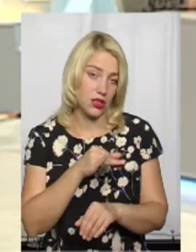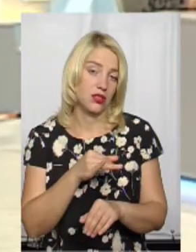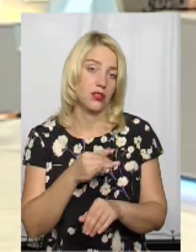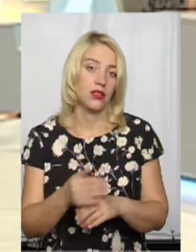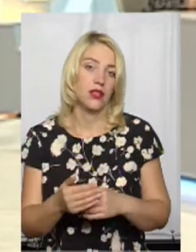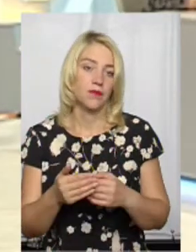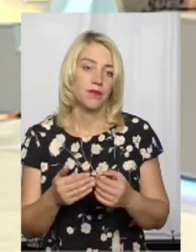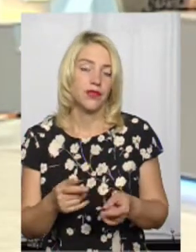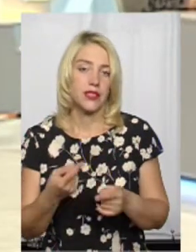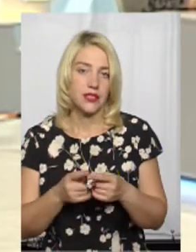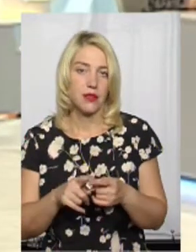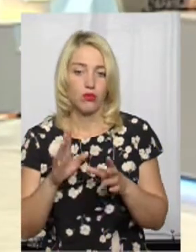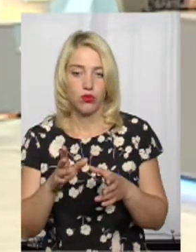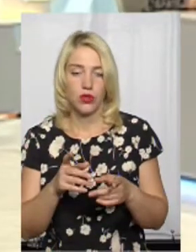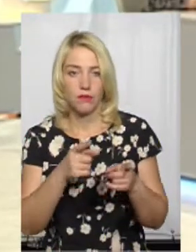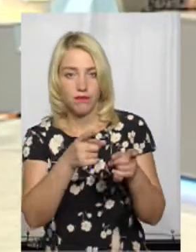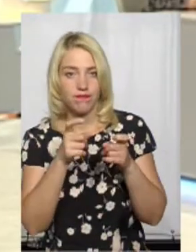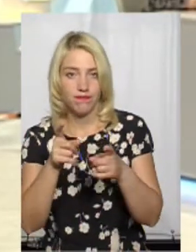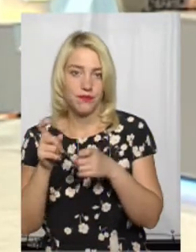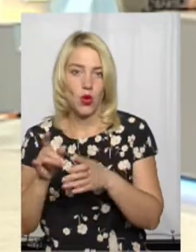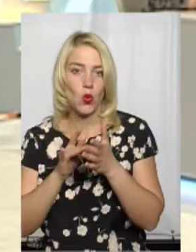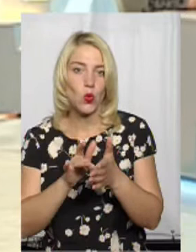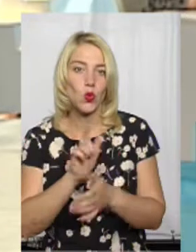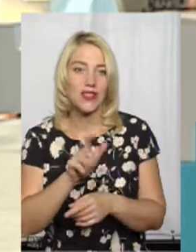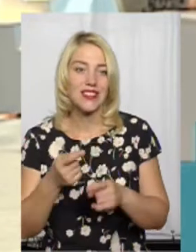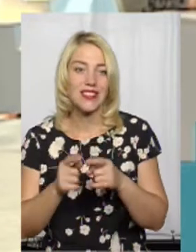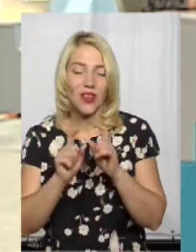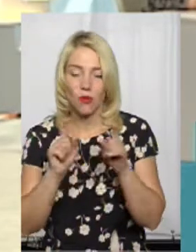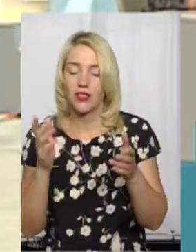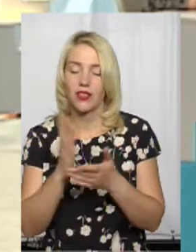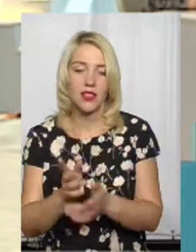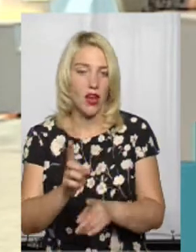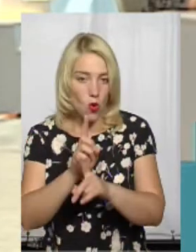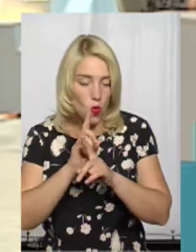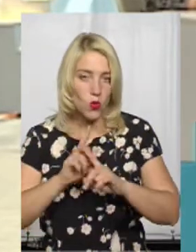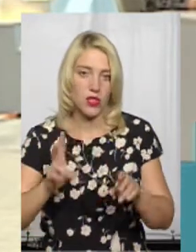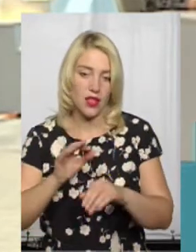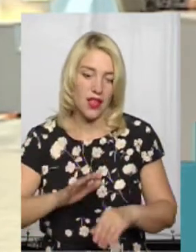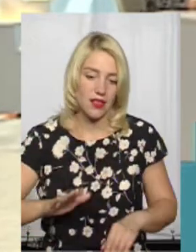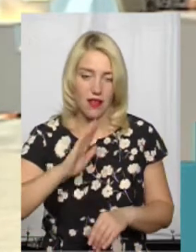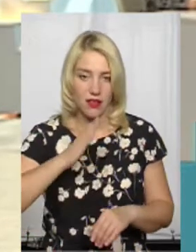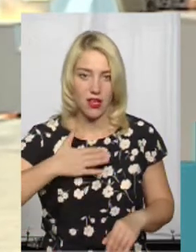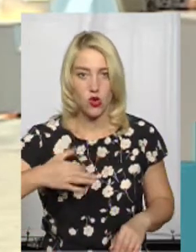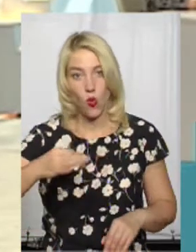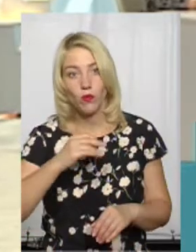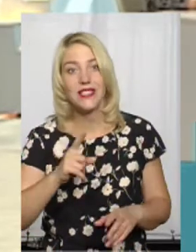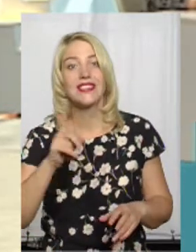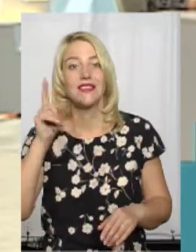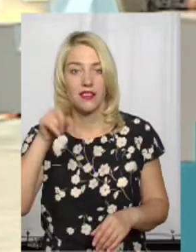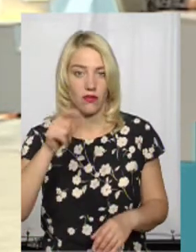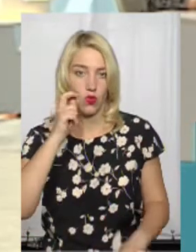відповідно, звісно, це буде приток туристів, тому що ці об'єкти є унікальними у нас на теренах області і на теренах України.